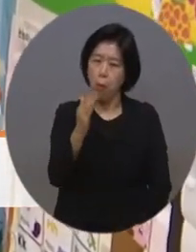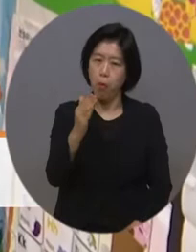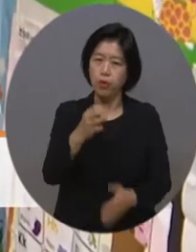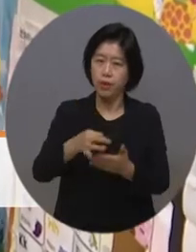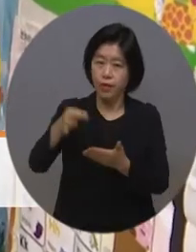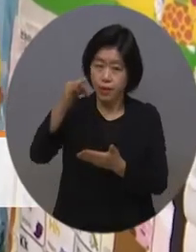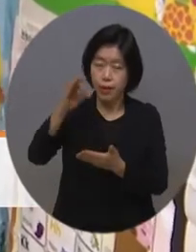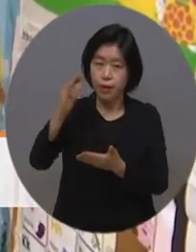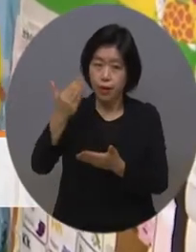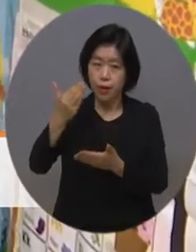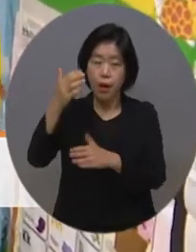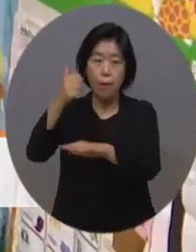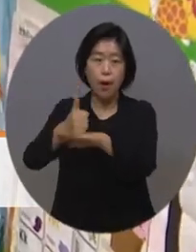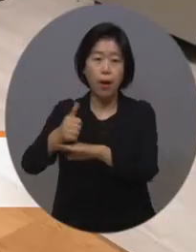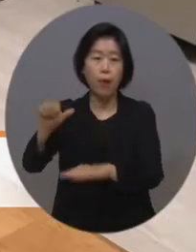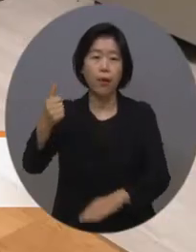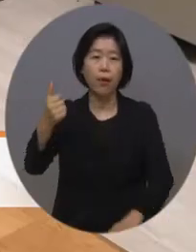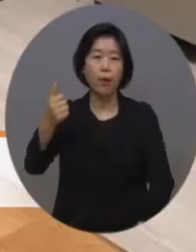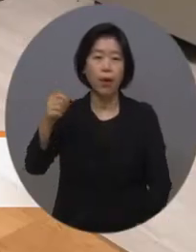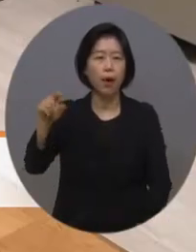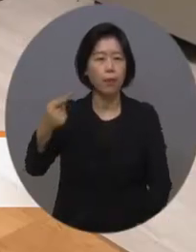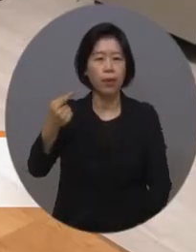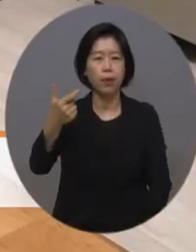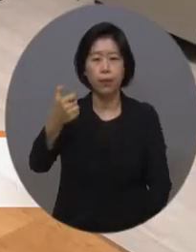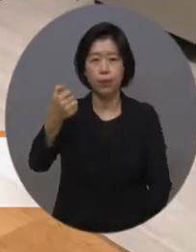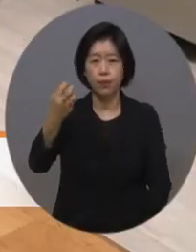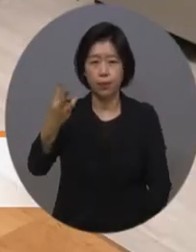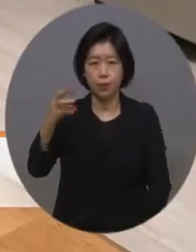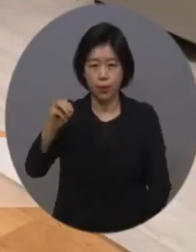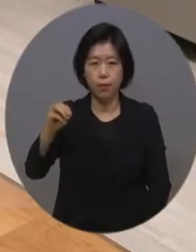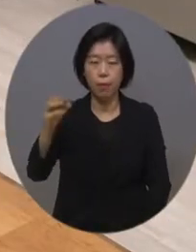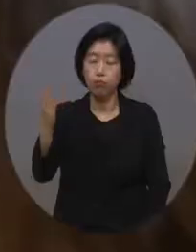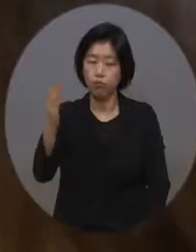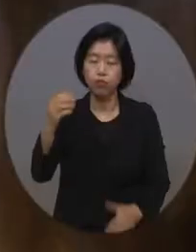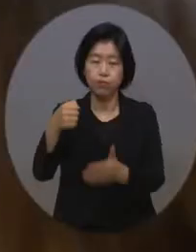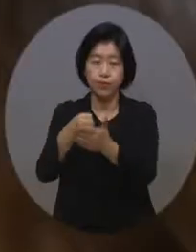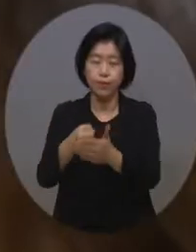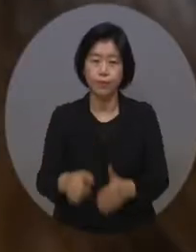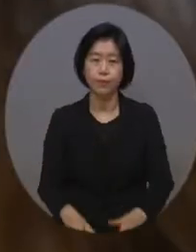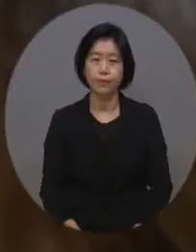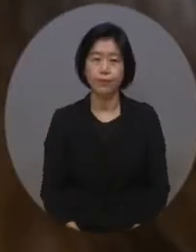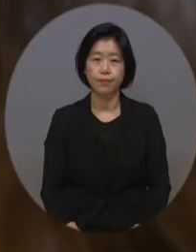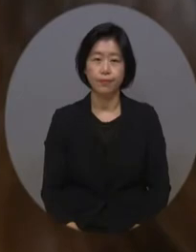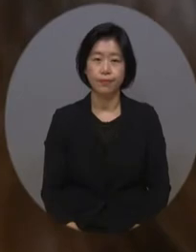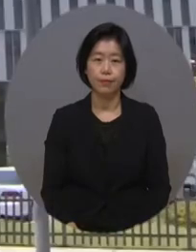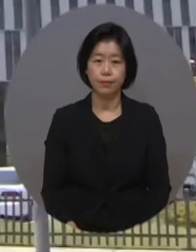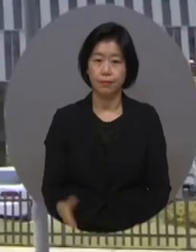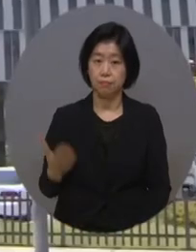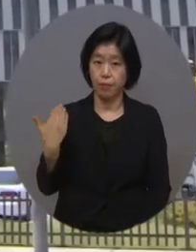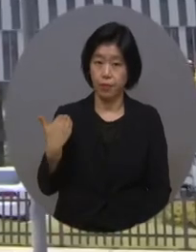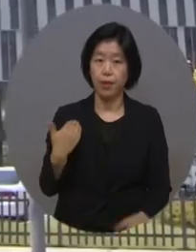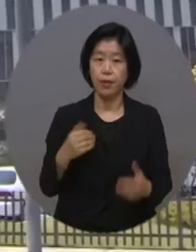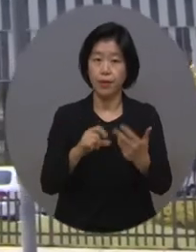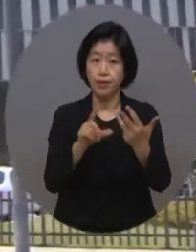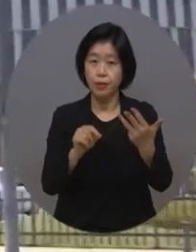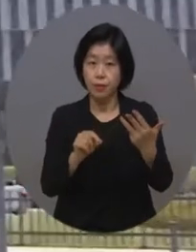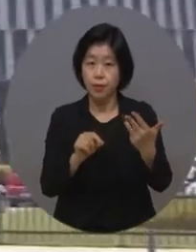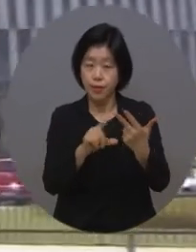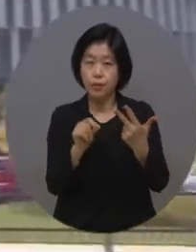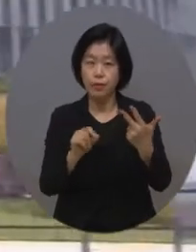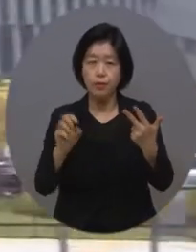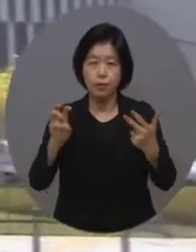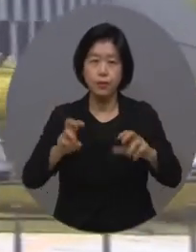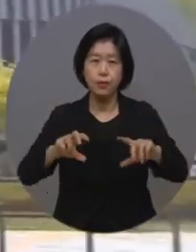인상된 153만 6324 만원 으로 결정됐습니다 지난달 30일 보건복지부는 제